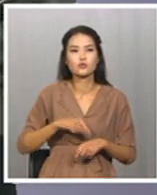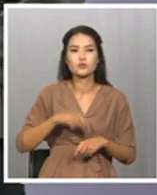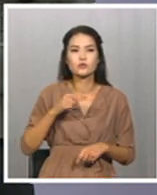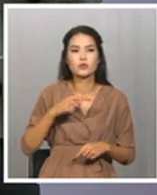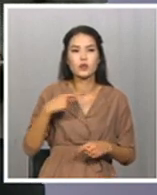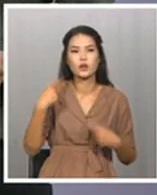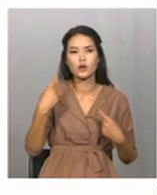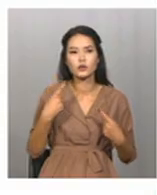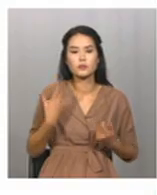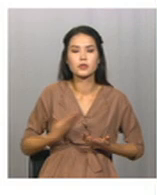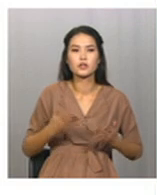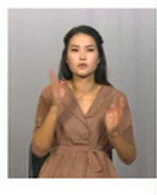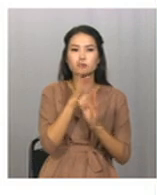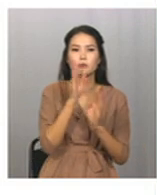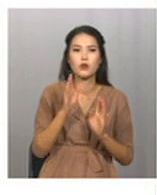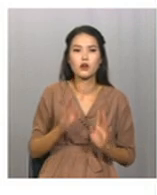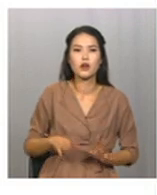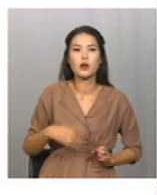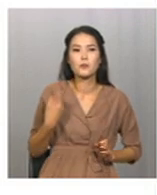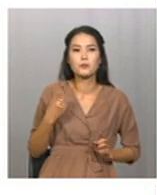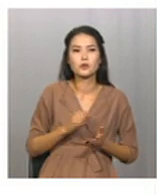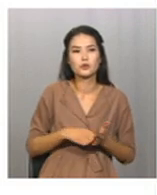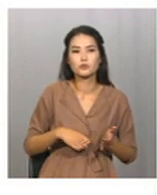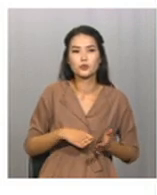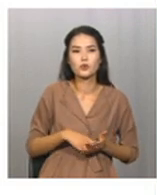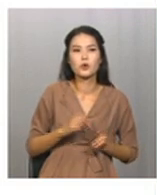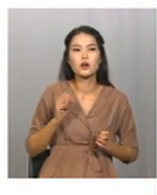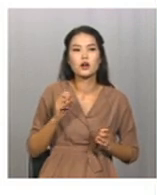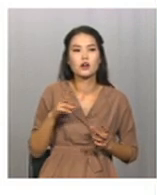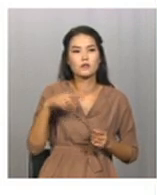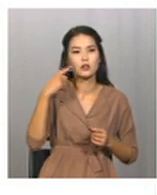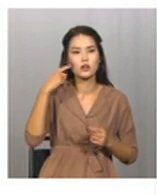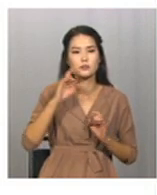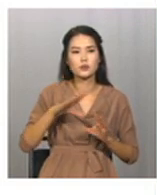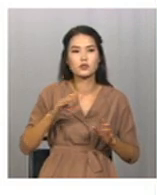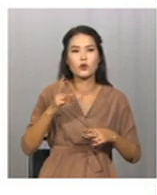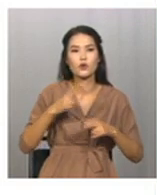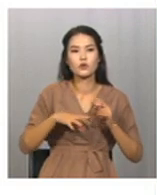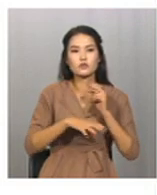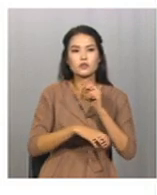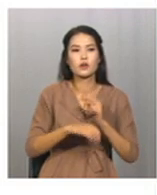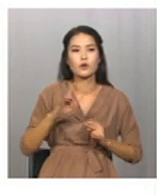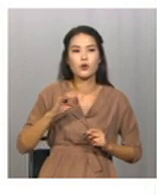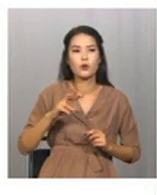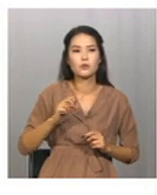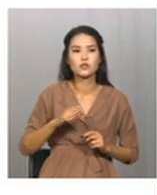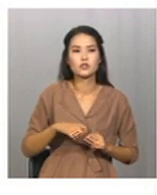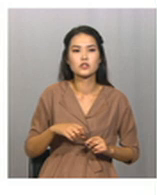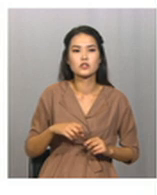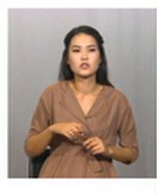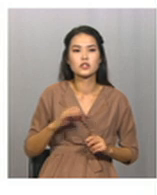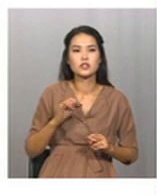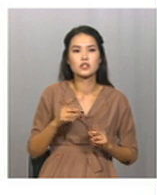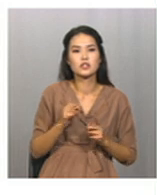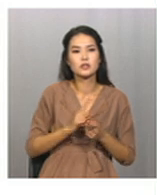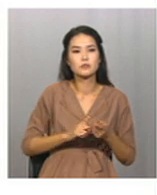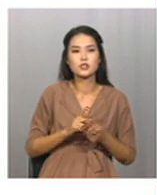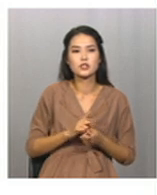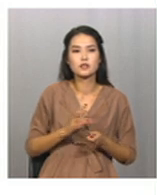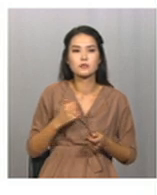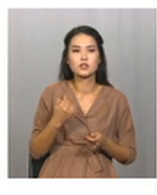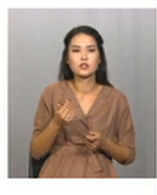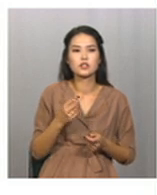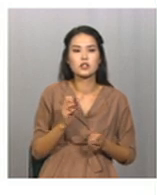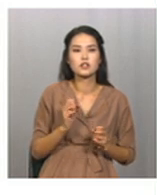Чувство, разум или судьба? Почему? Как вы объясните концовку романа? И изменили бы вы